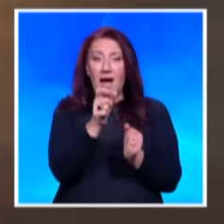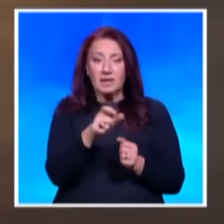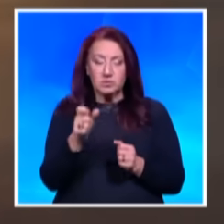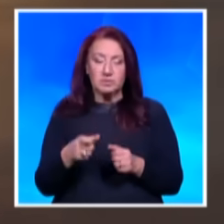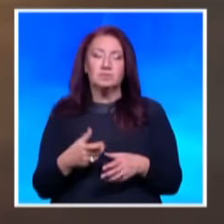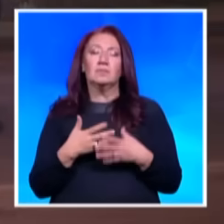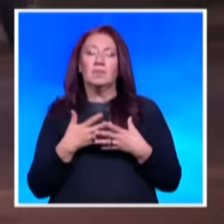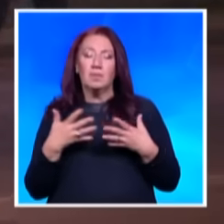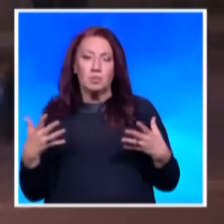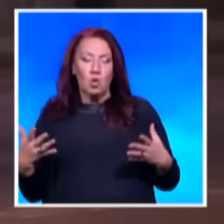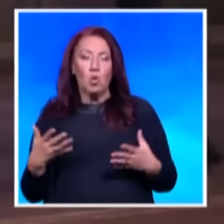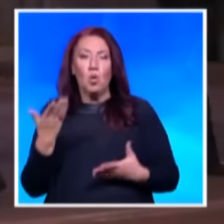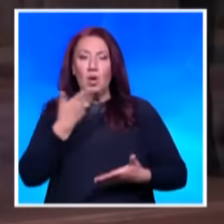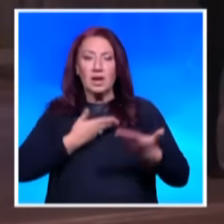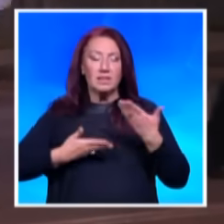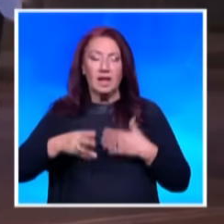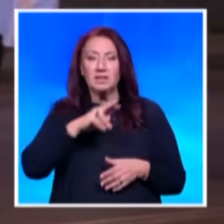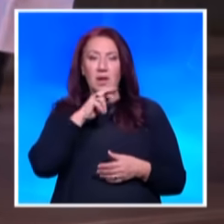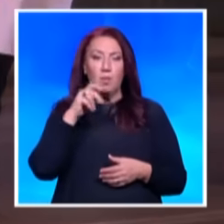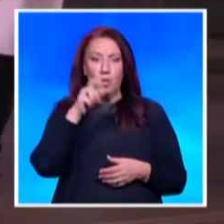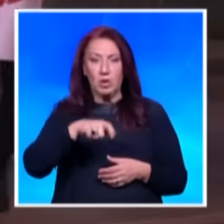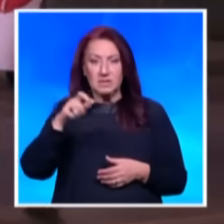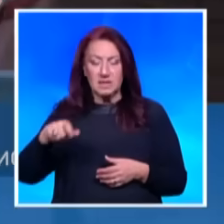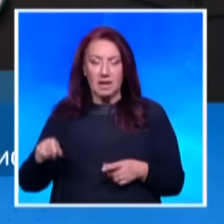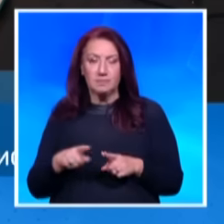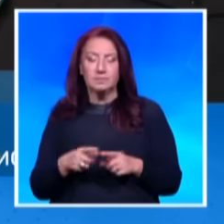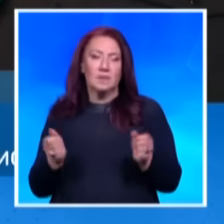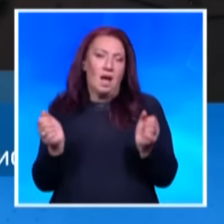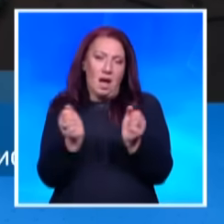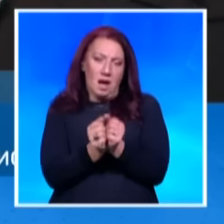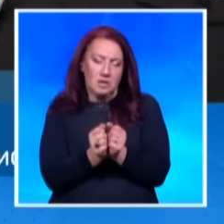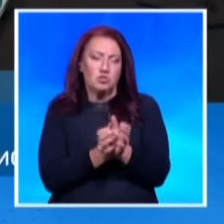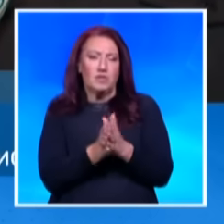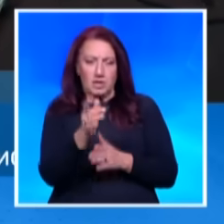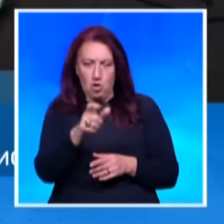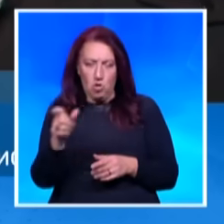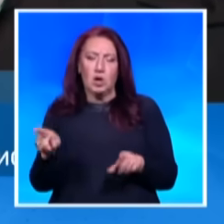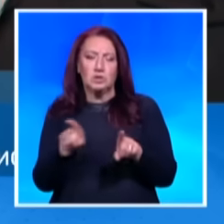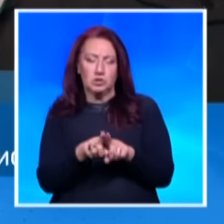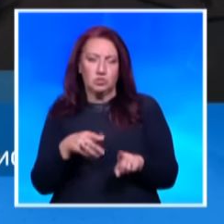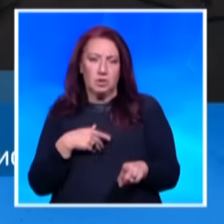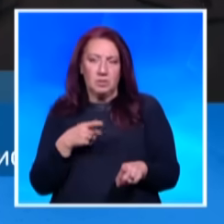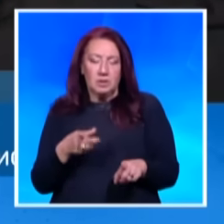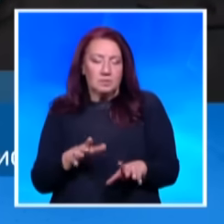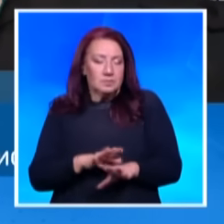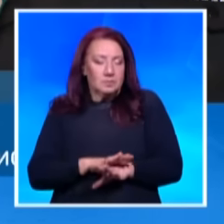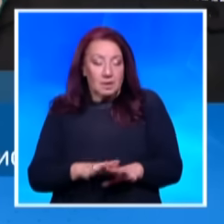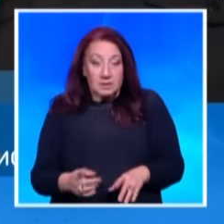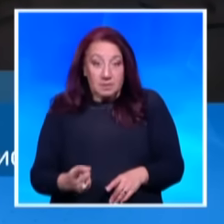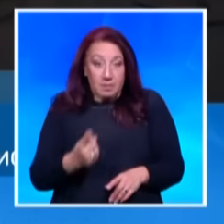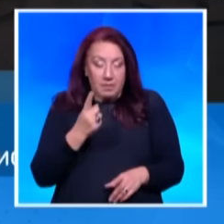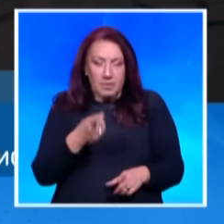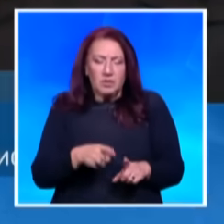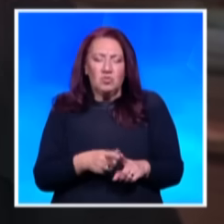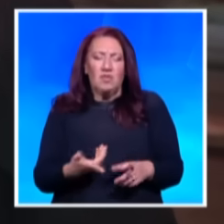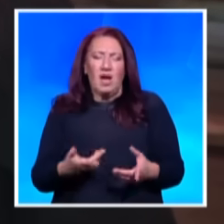ранени полицейски служители. Има и арестувани за вандалските прояви, които видяхте, безпрецедентни. Безпрецедентни